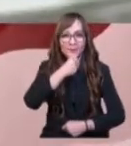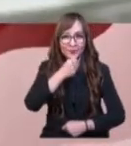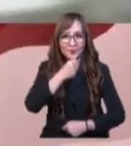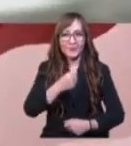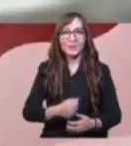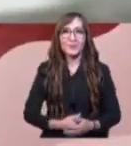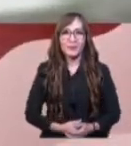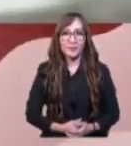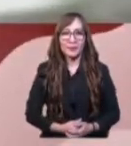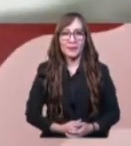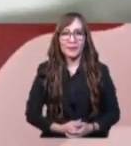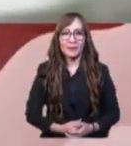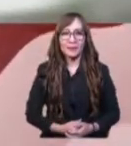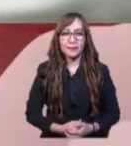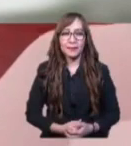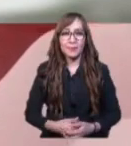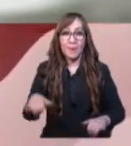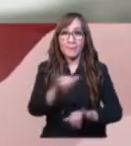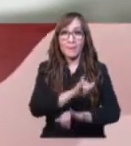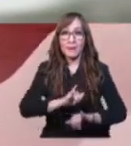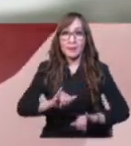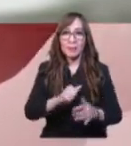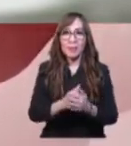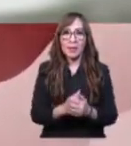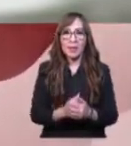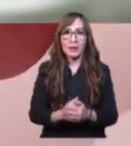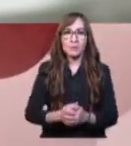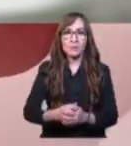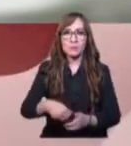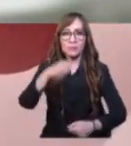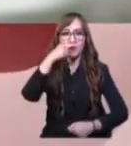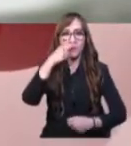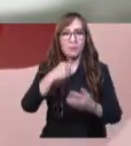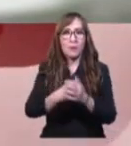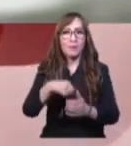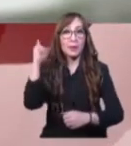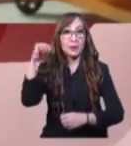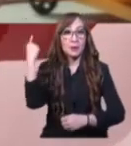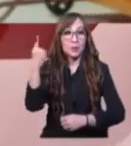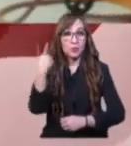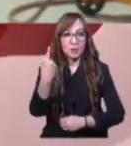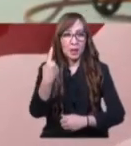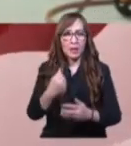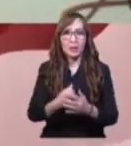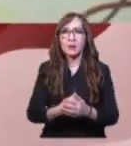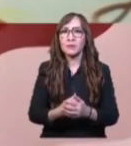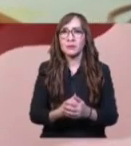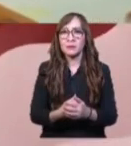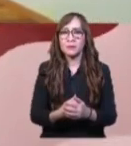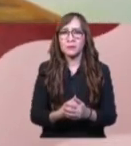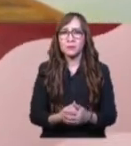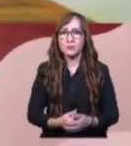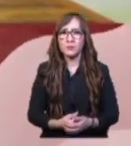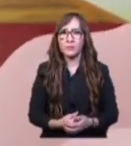salah satu e-commerce internasional besar yang sudah menutup 3 sektor produk, yaitu fashion, kemudian